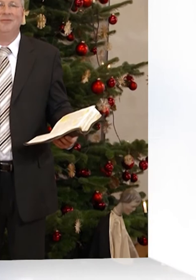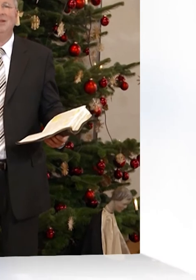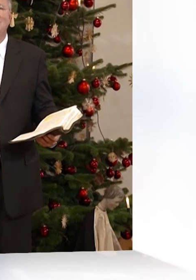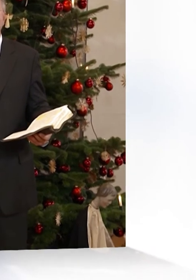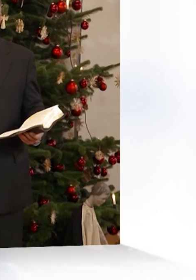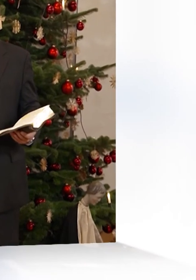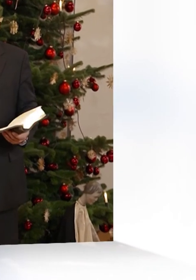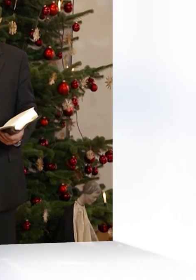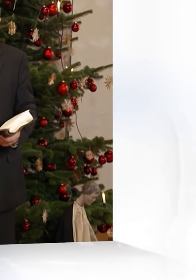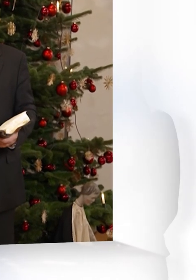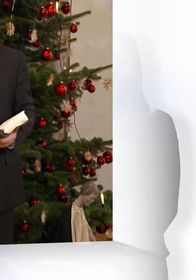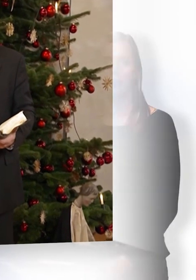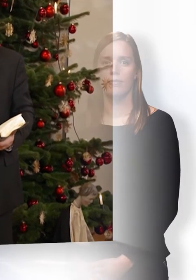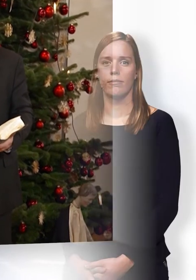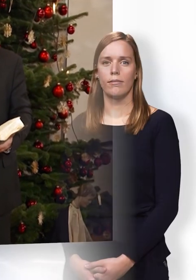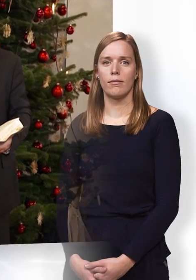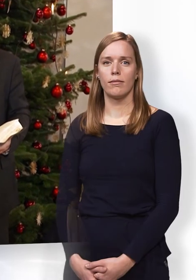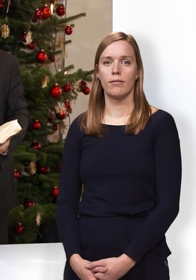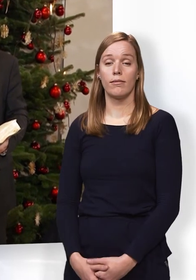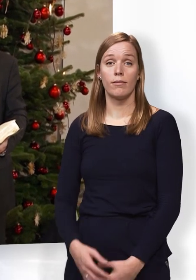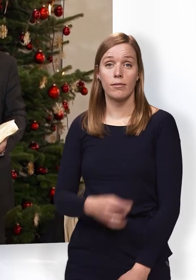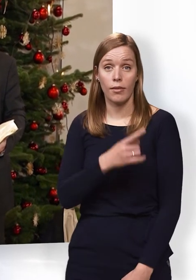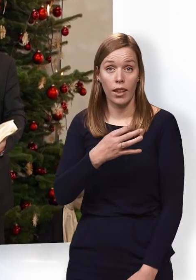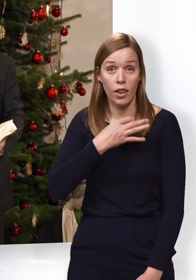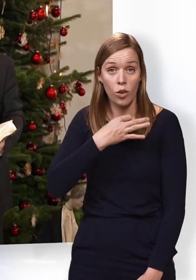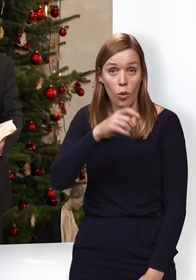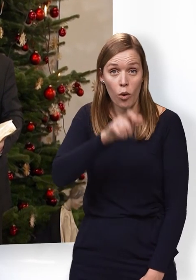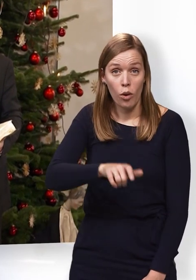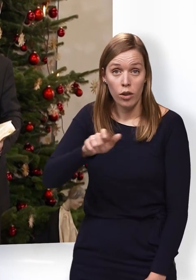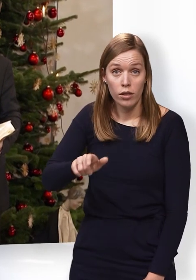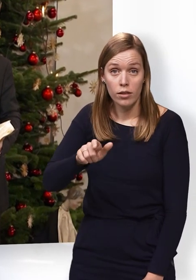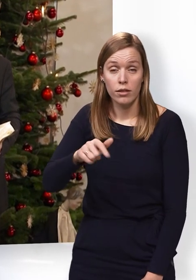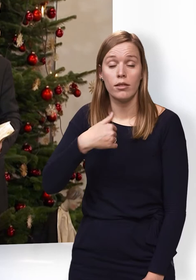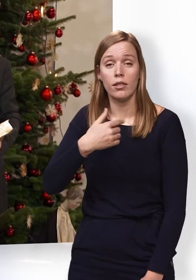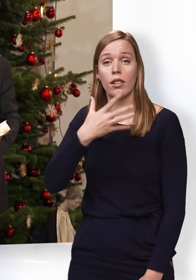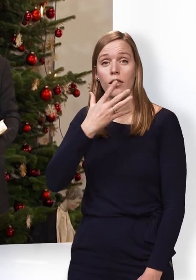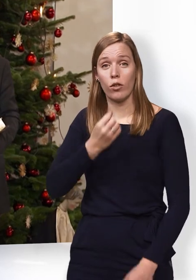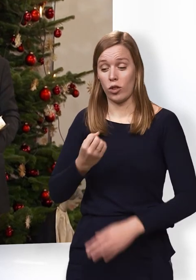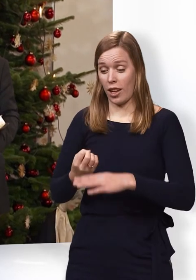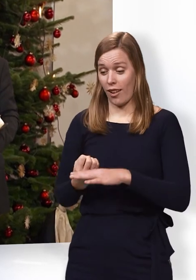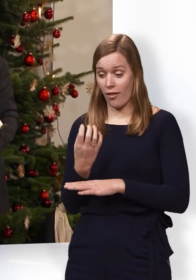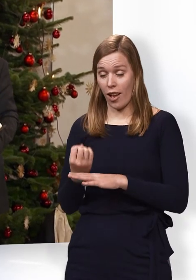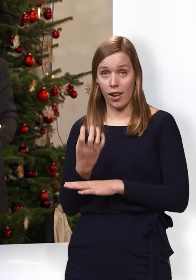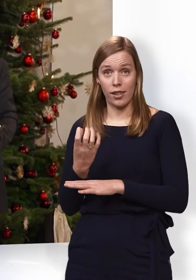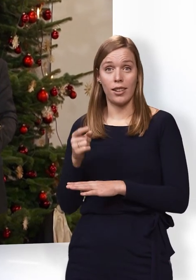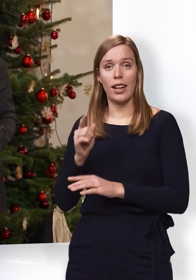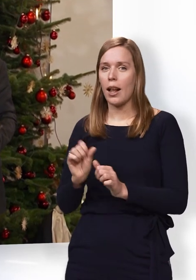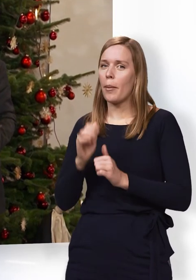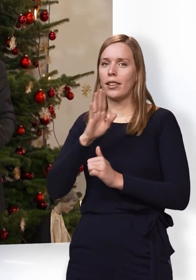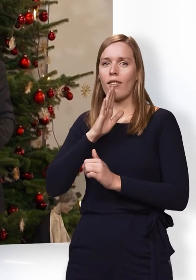Ich will dem Durstigen geben von der Quelle des lebendigen Wassers